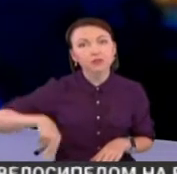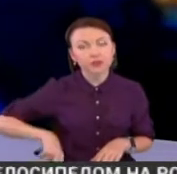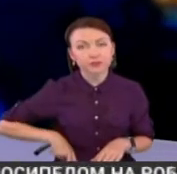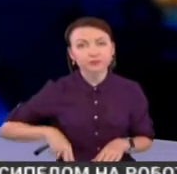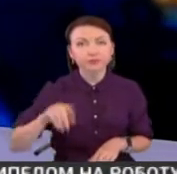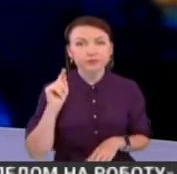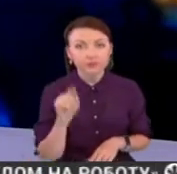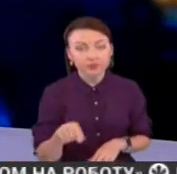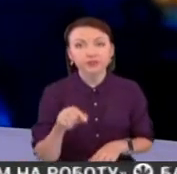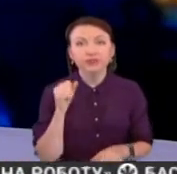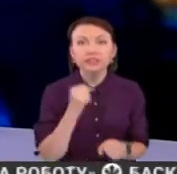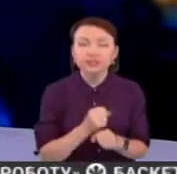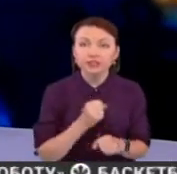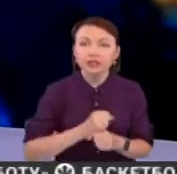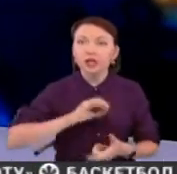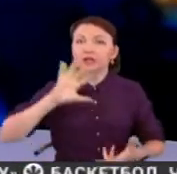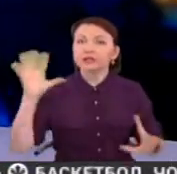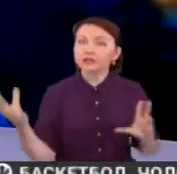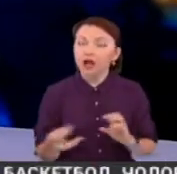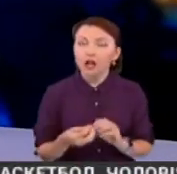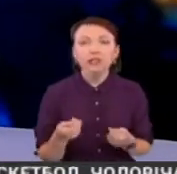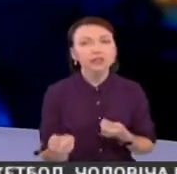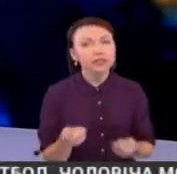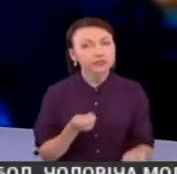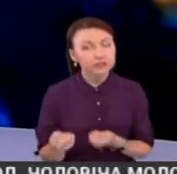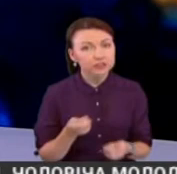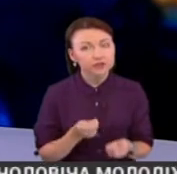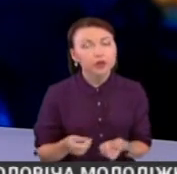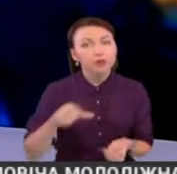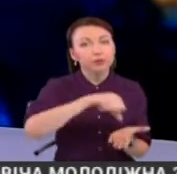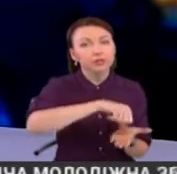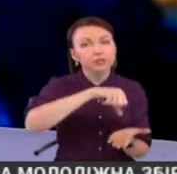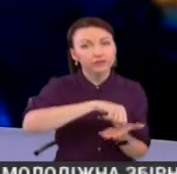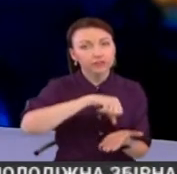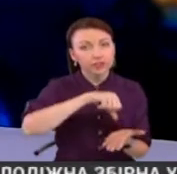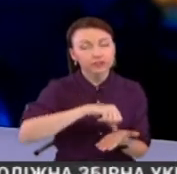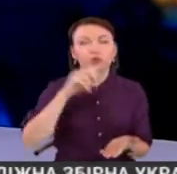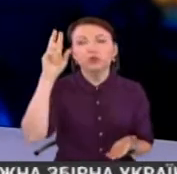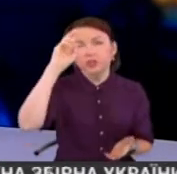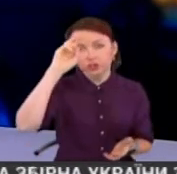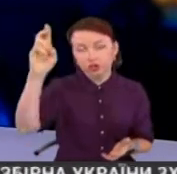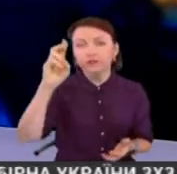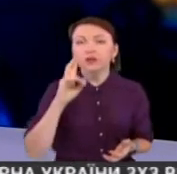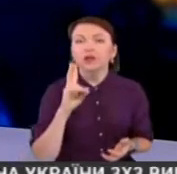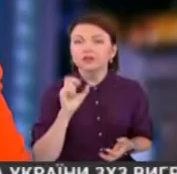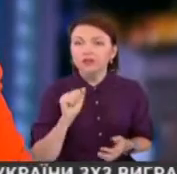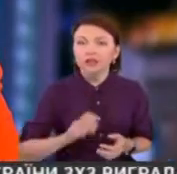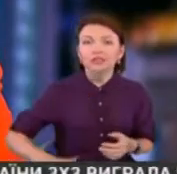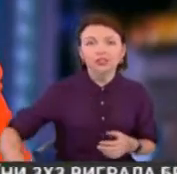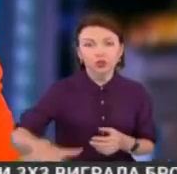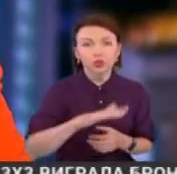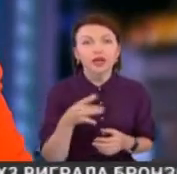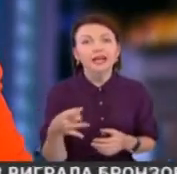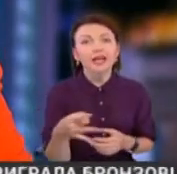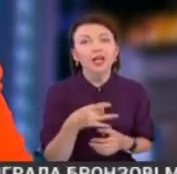Він здійснює загальне керівництво, представництво держави на території